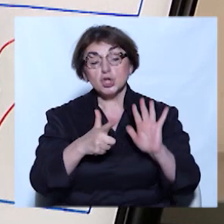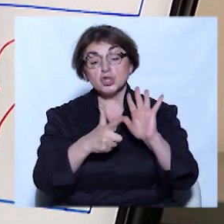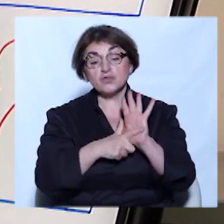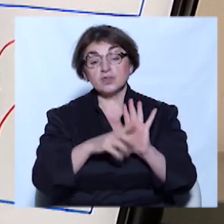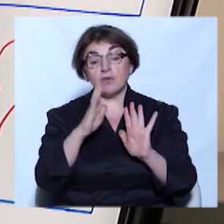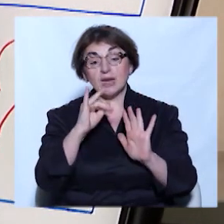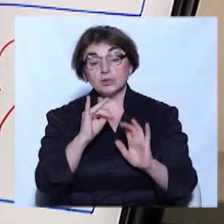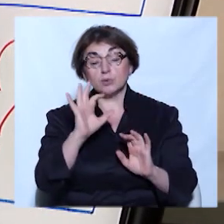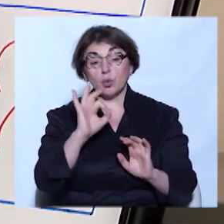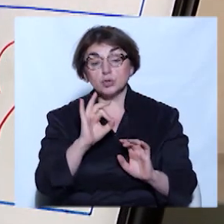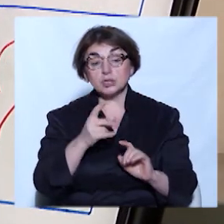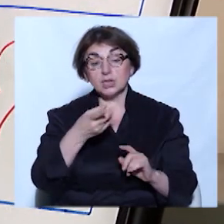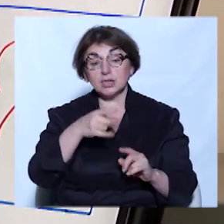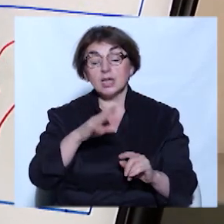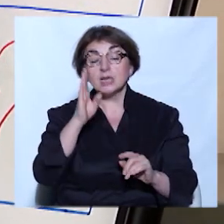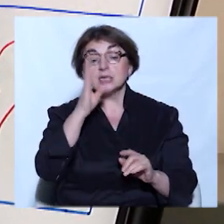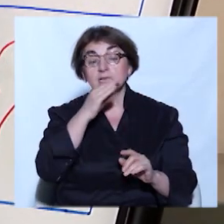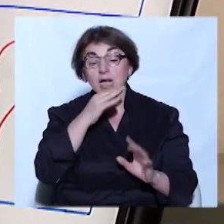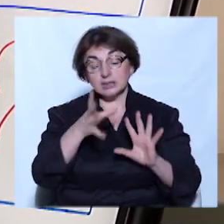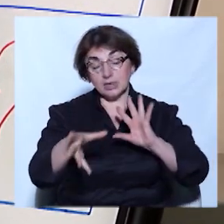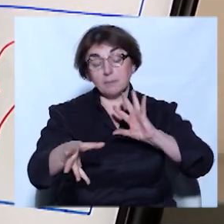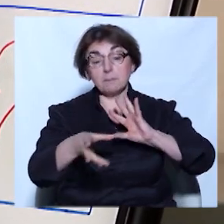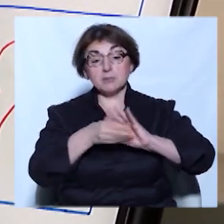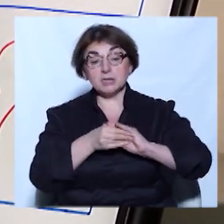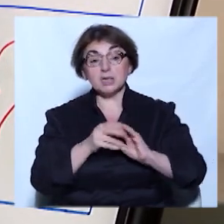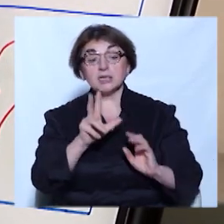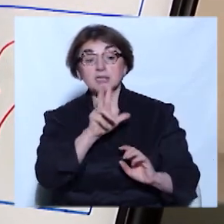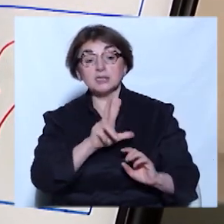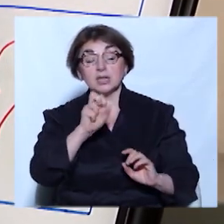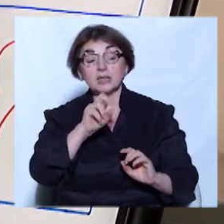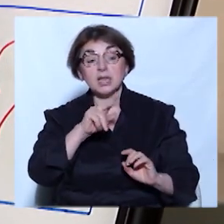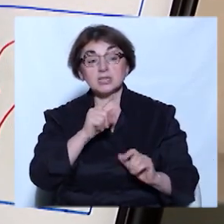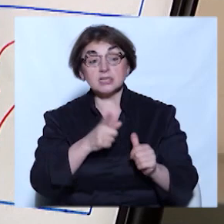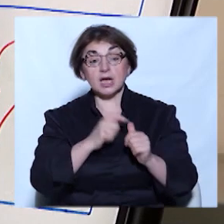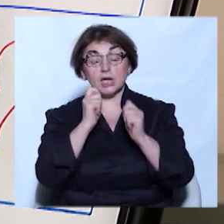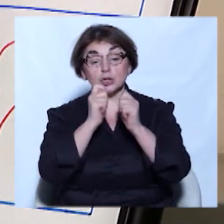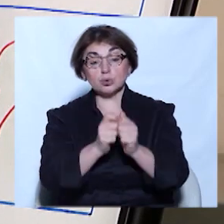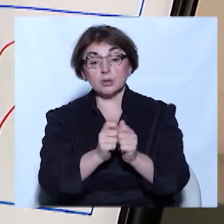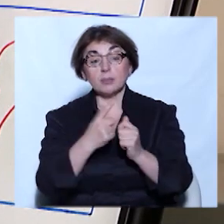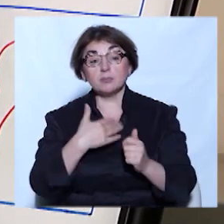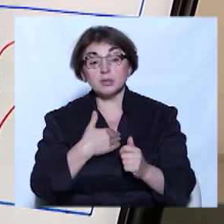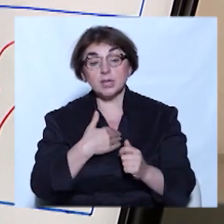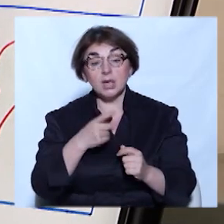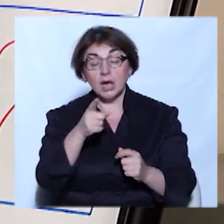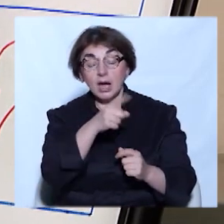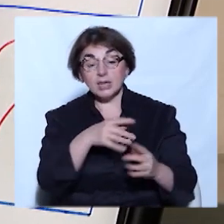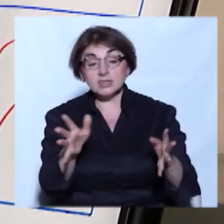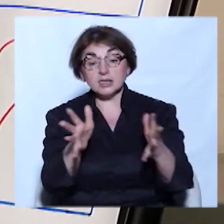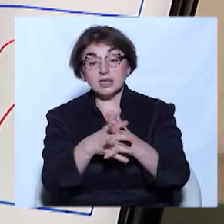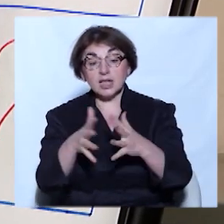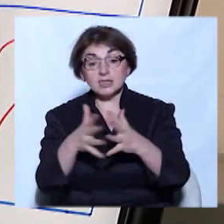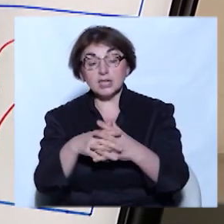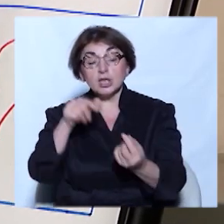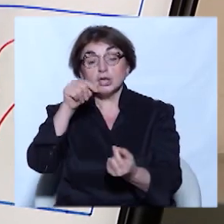შვიდვალენტოვანი ოქსიდი და წყალთან მიერთებას ჰიდრატაცია ეწოდება და მე მინდა რომ აი ეს რეაქციები,